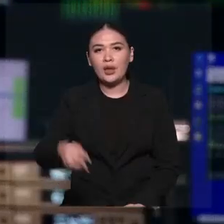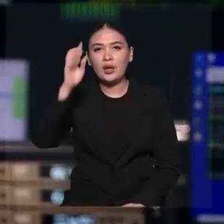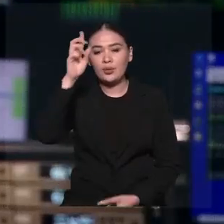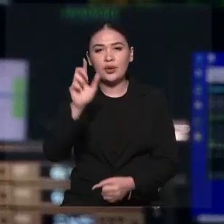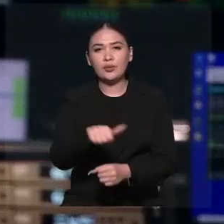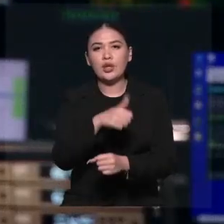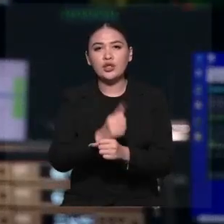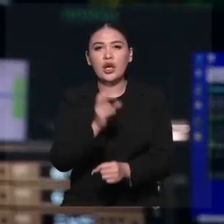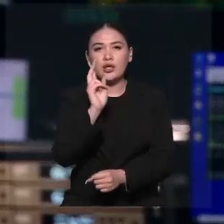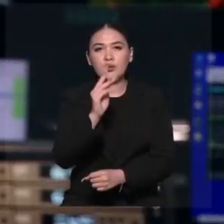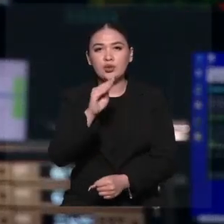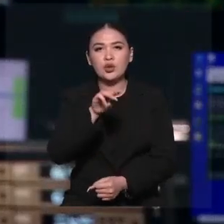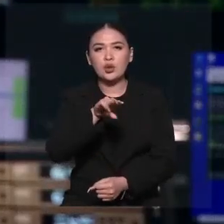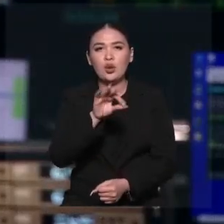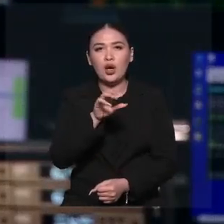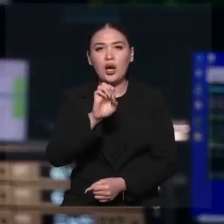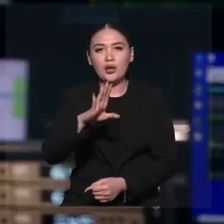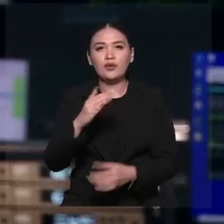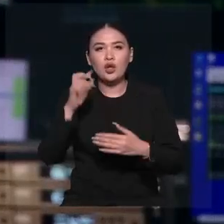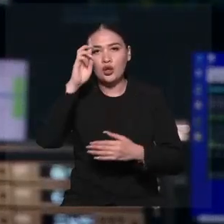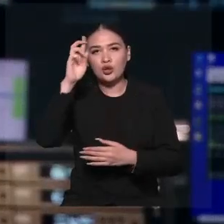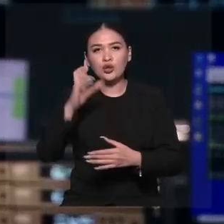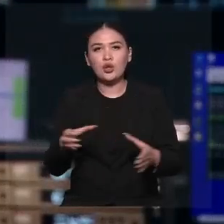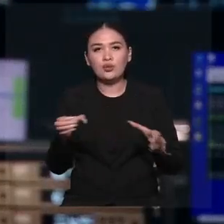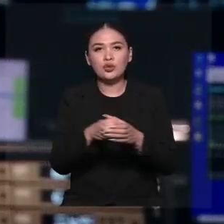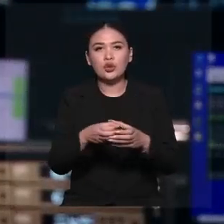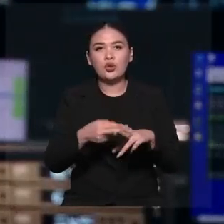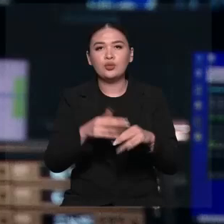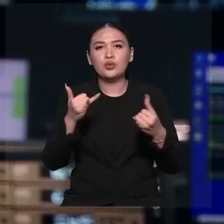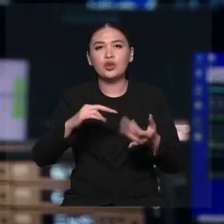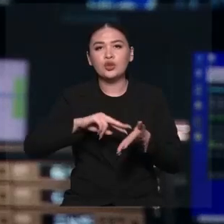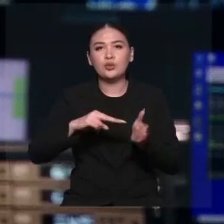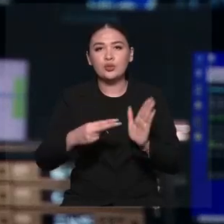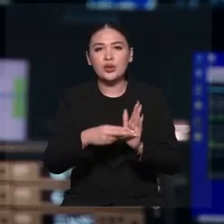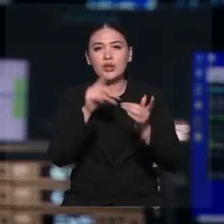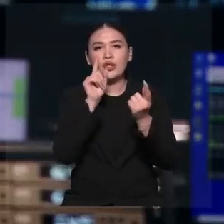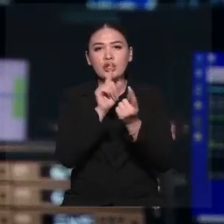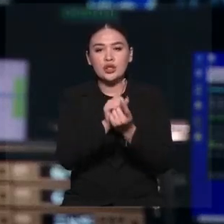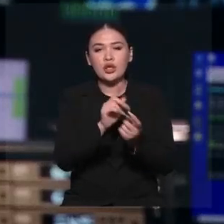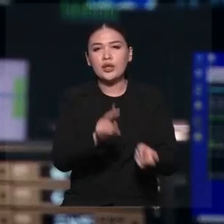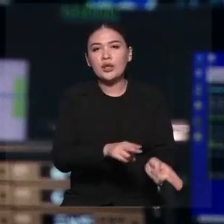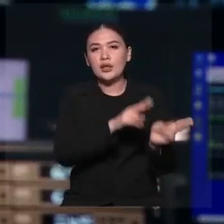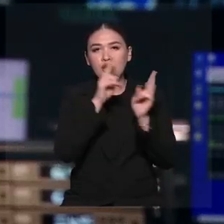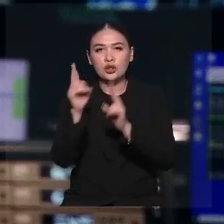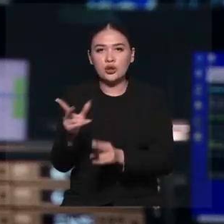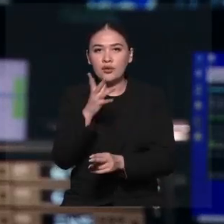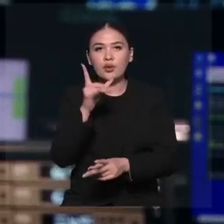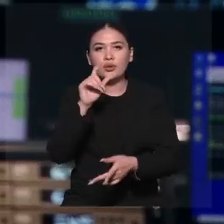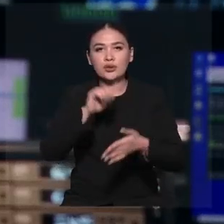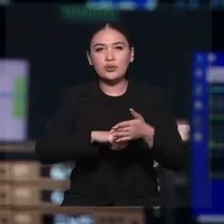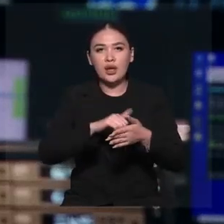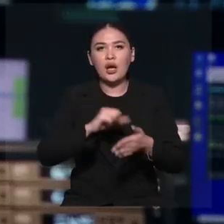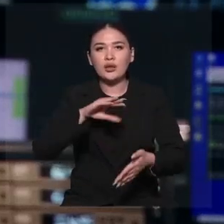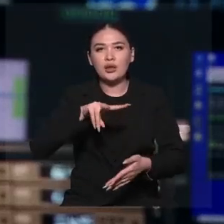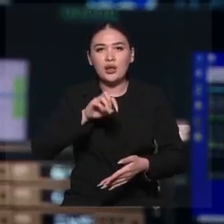Мемлекет басшысы Қасым Жомарт Тоқаевтың ұлттық құрама мүшелерімен бүгінге жоспарланған кездесуі кейінге шегерілді. Себебі атлеттер